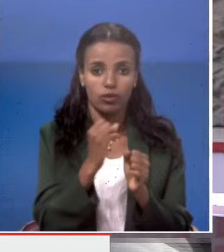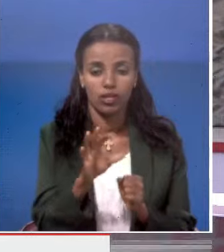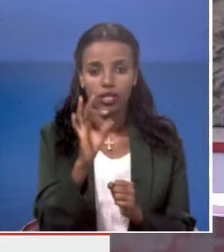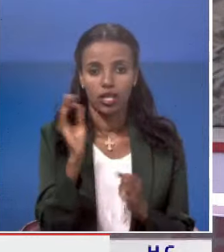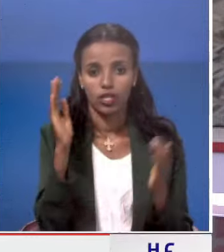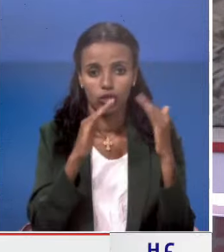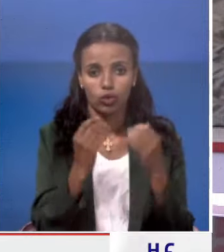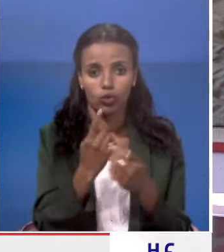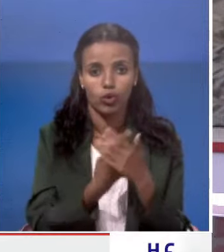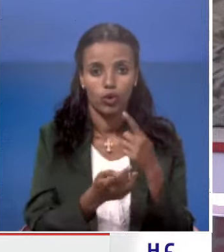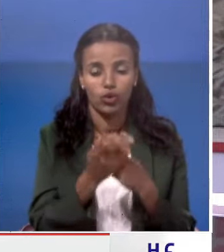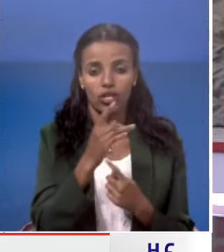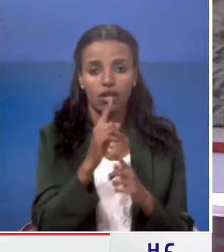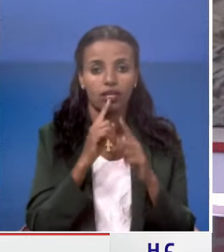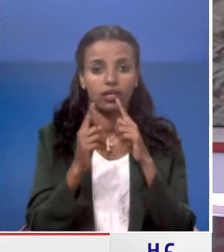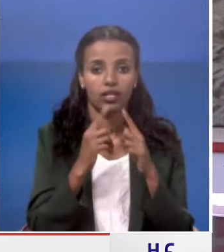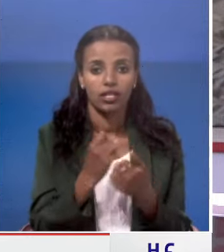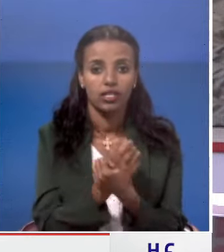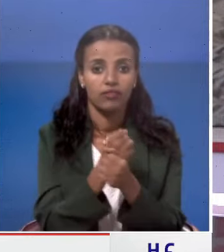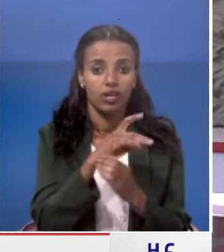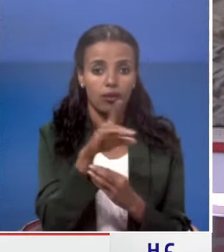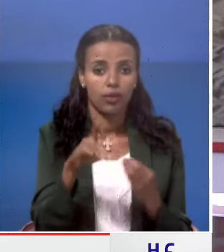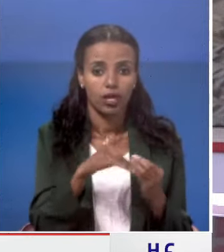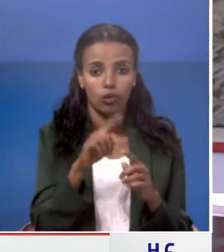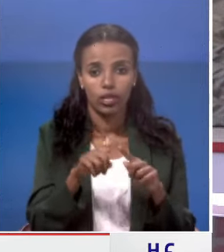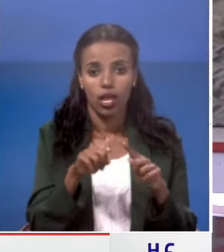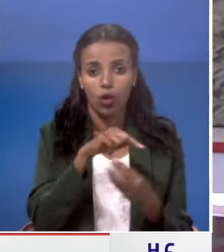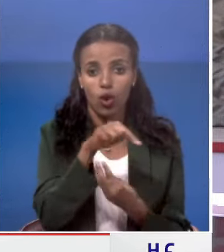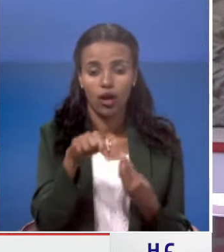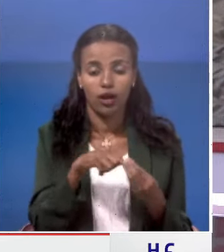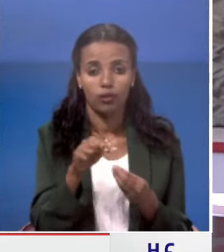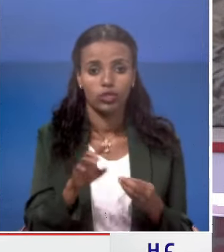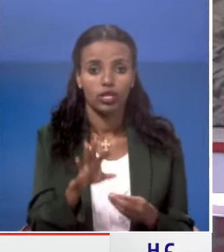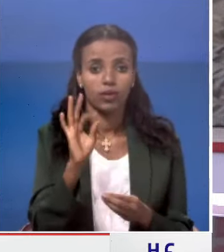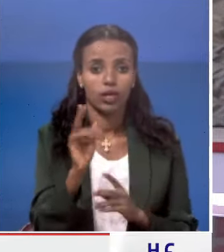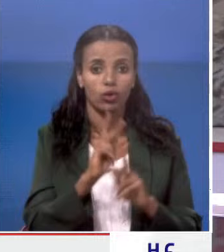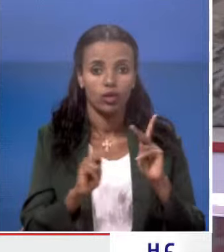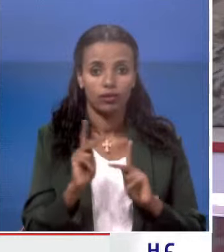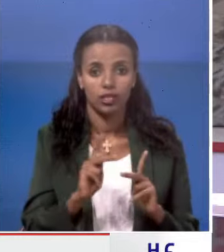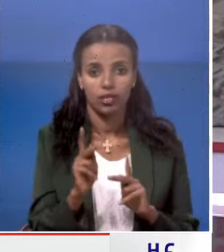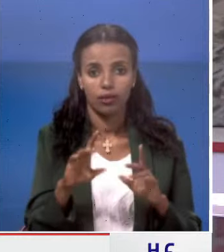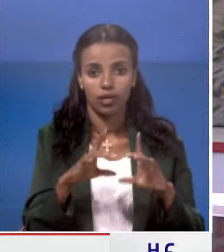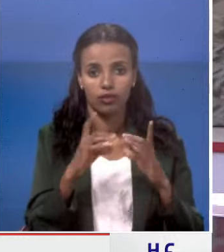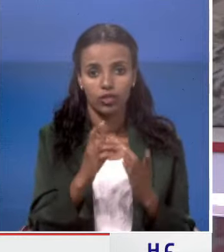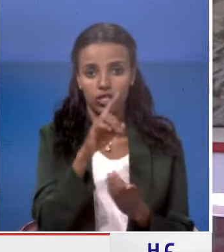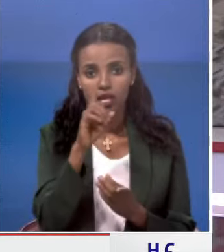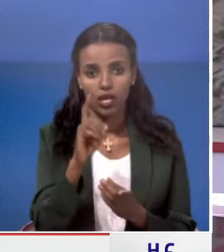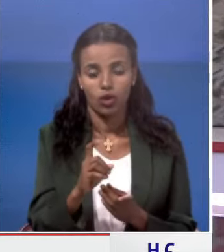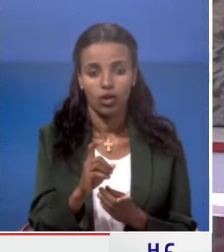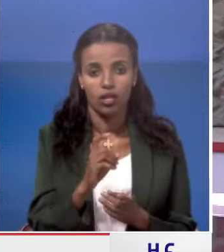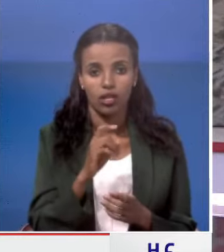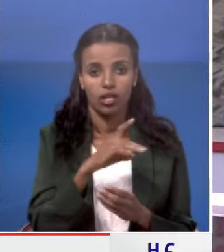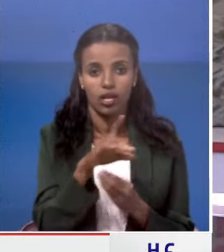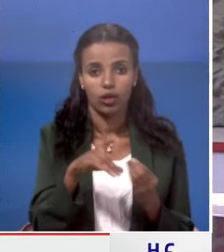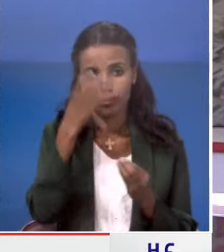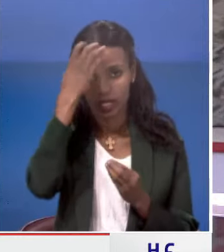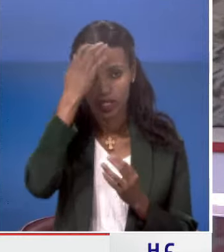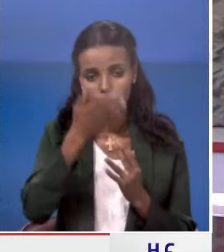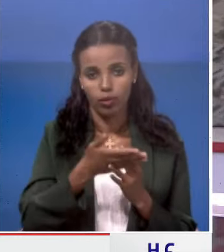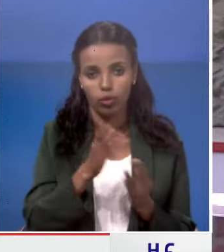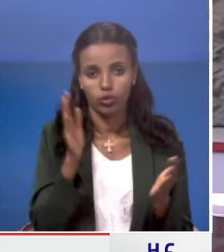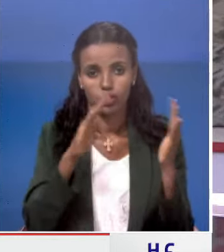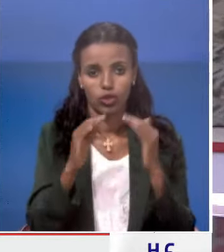ችግሩ በውይይትና ንግግር እንዲፈታ በክልሉ በተለያዩ አካባቢዎች የሚገኙ የህብረተሰብ ክፍሎች ጠይቀዋል። የክልሉ መንግስት በበኩሉ